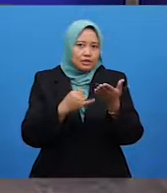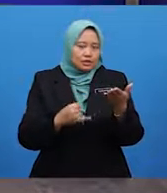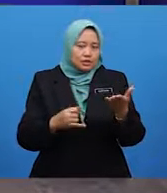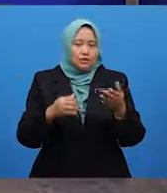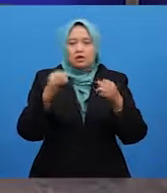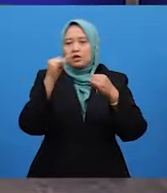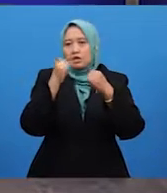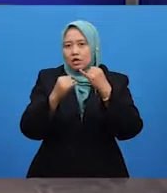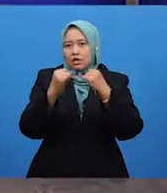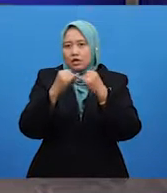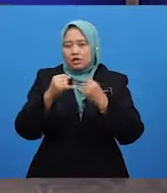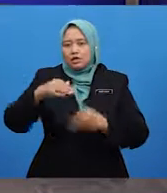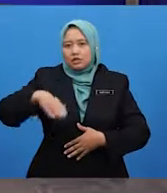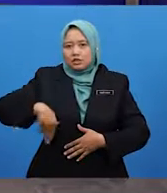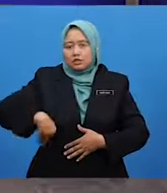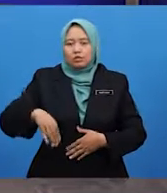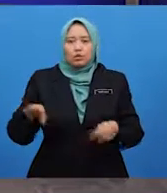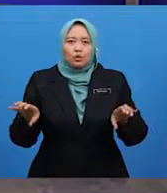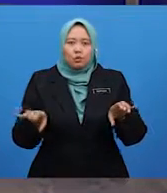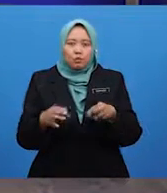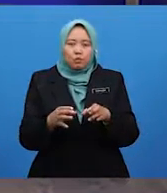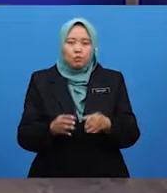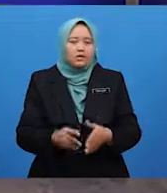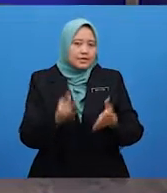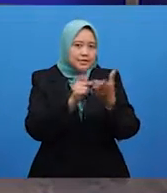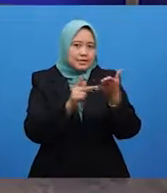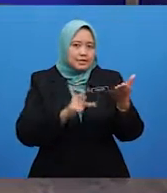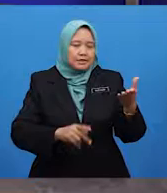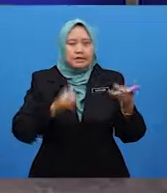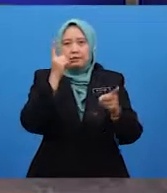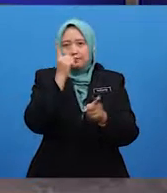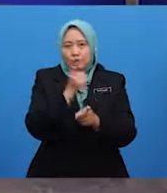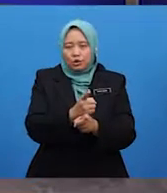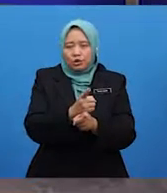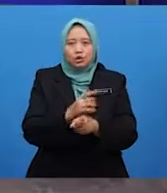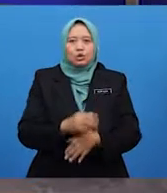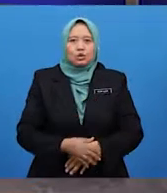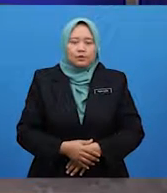lakaran sebelum menghasilkan karya sebenar, seperti yang kita selalu sebut tu cikgu. Ya, apa dia tu?